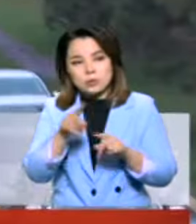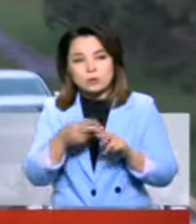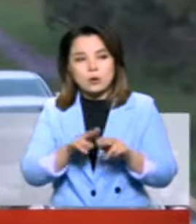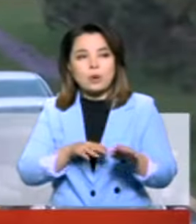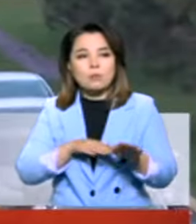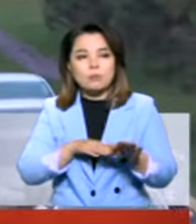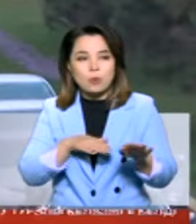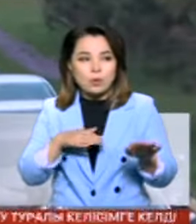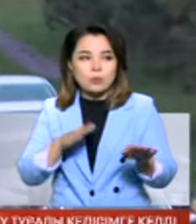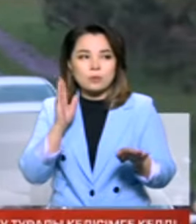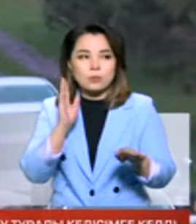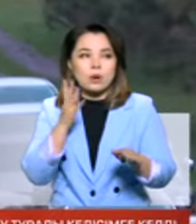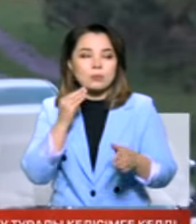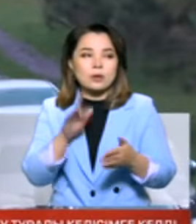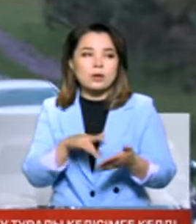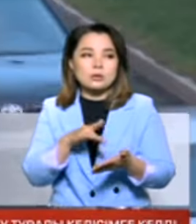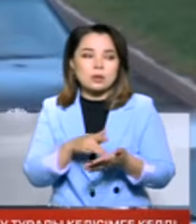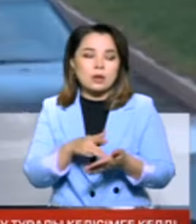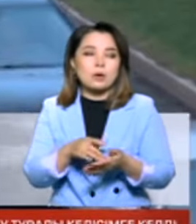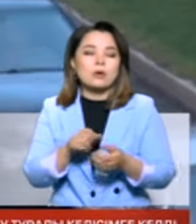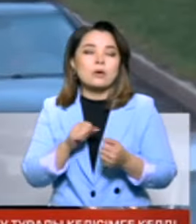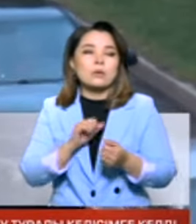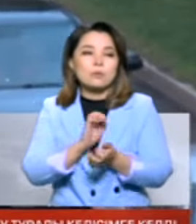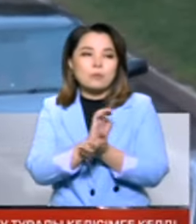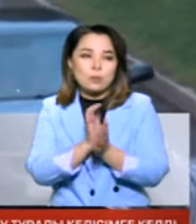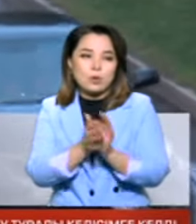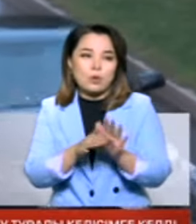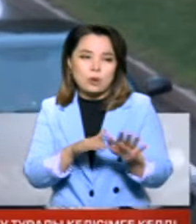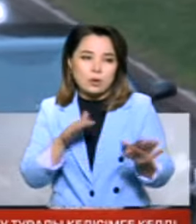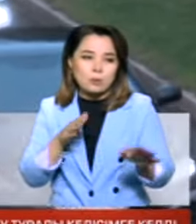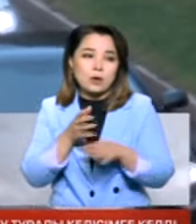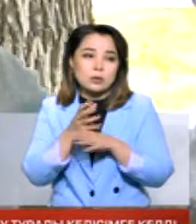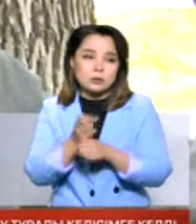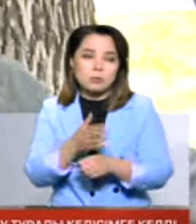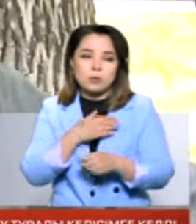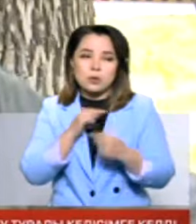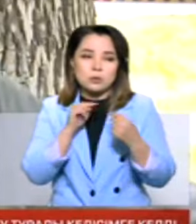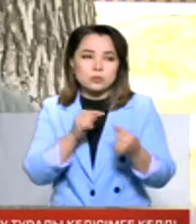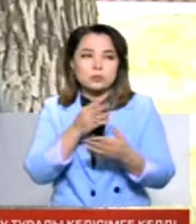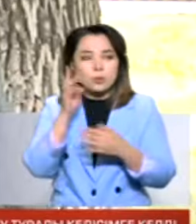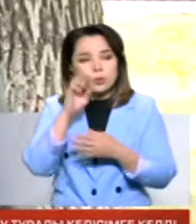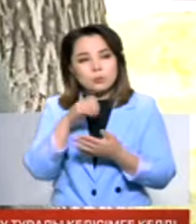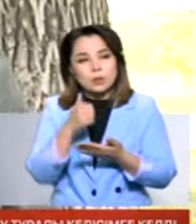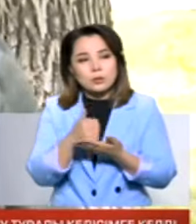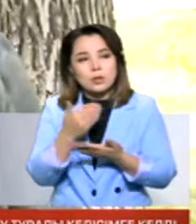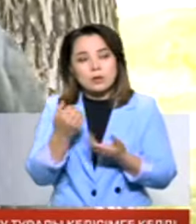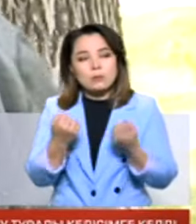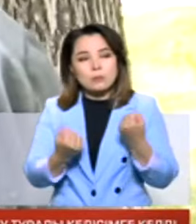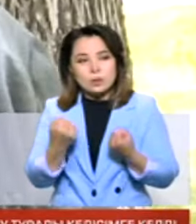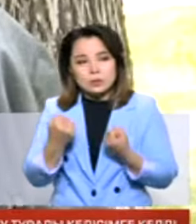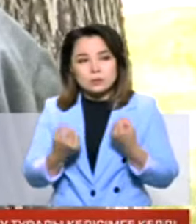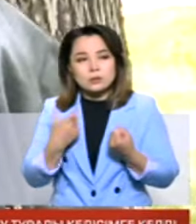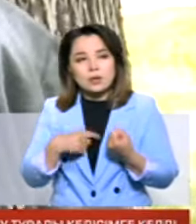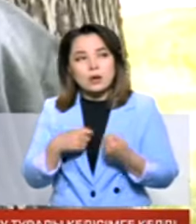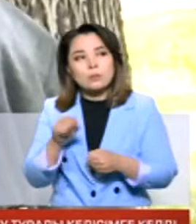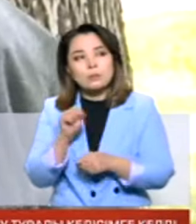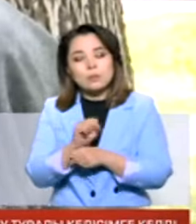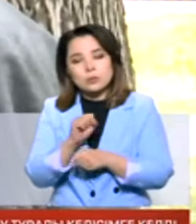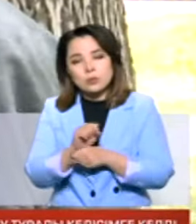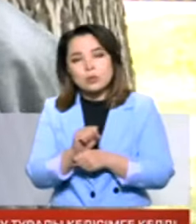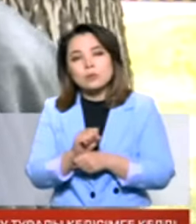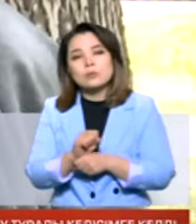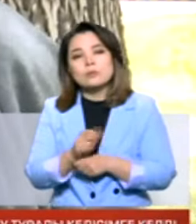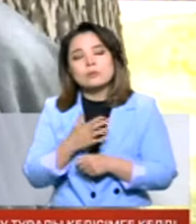пробка болады. Егер Алматының пробкасы азайса, оған біз қарсы емеспіз. Мен мысалы үкіметтің машинасымен жүрмін, маған